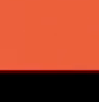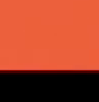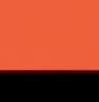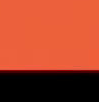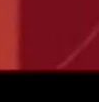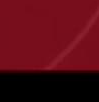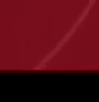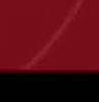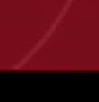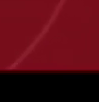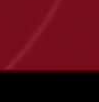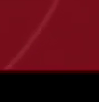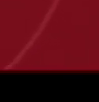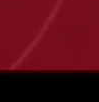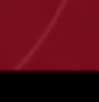Музика